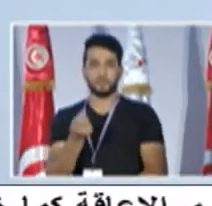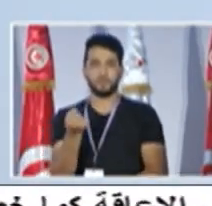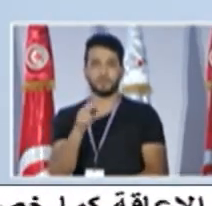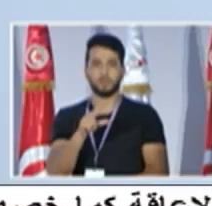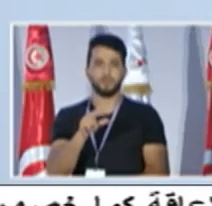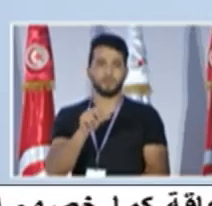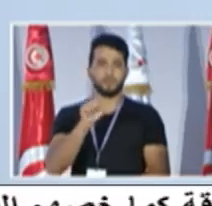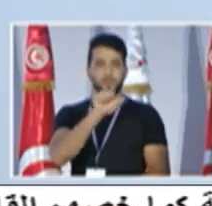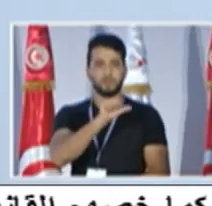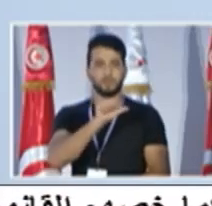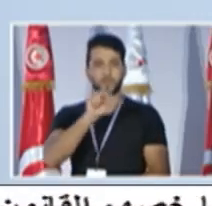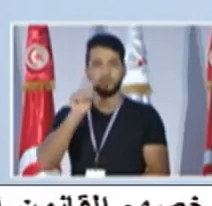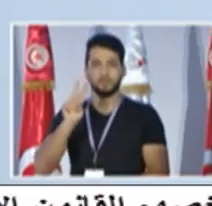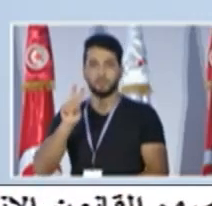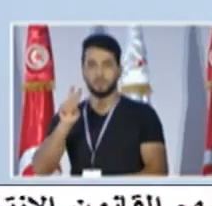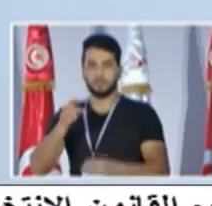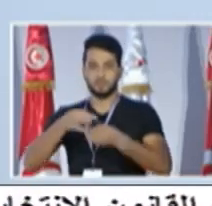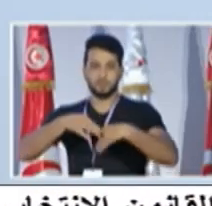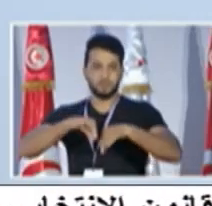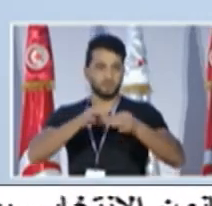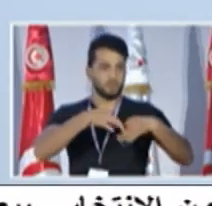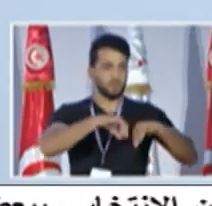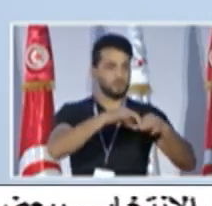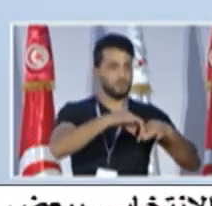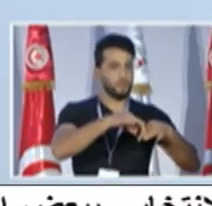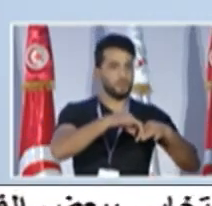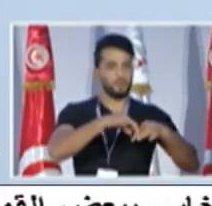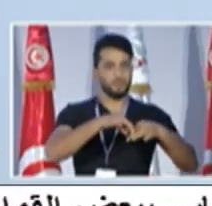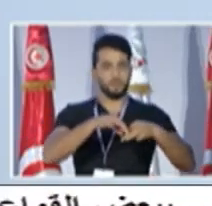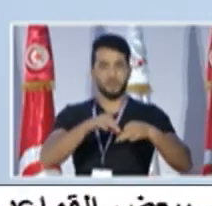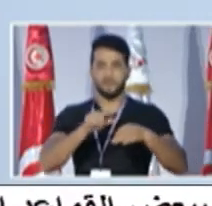وعشرين مركز اقتراع في